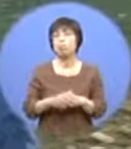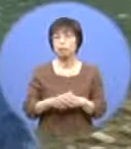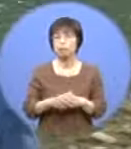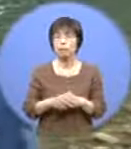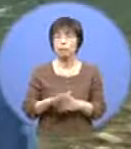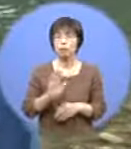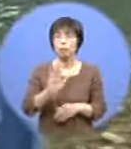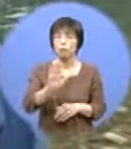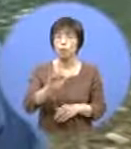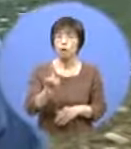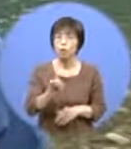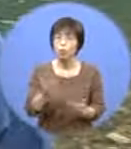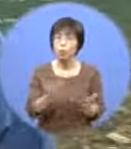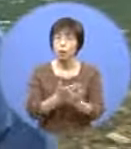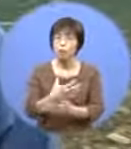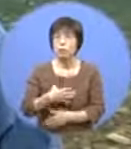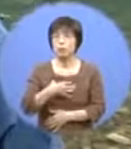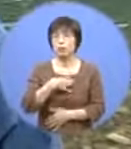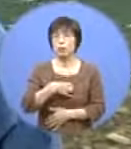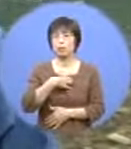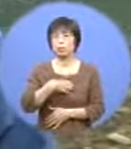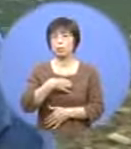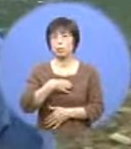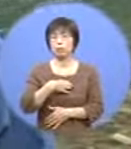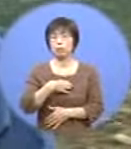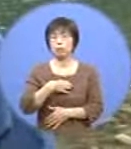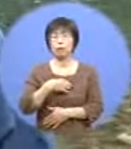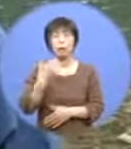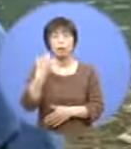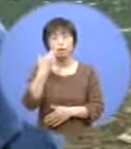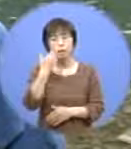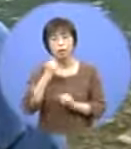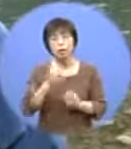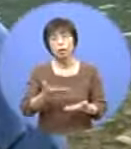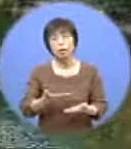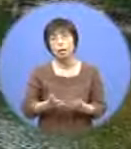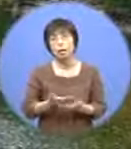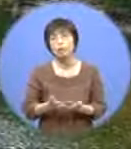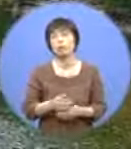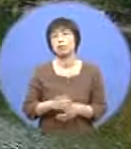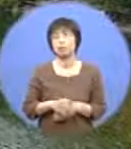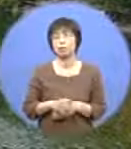どうなるか、僕それ一番心配なんですわ。本当はやってほしいんやけどもね、気持ちあるんですよ。